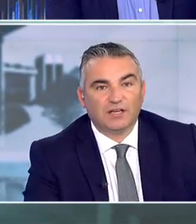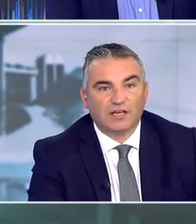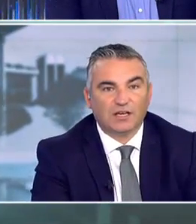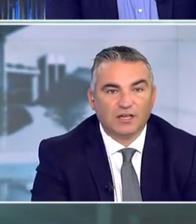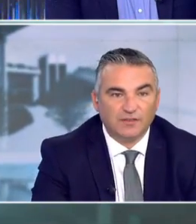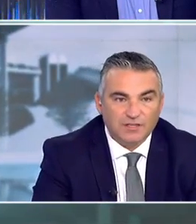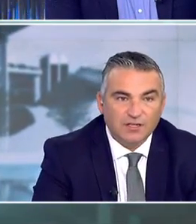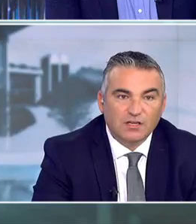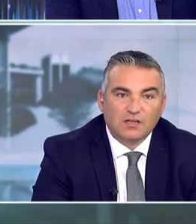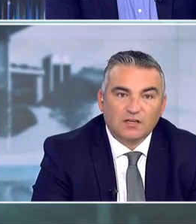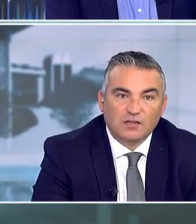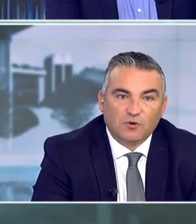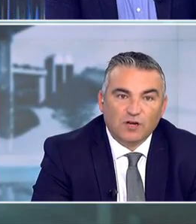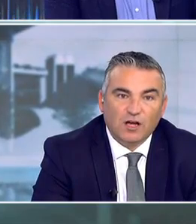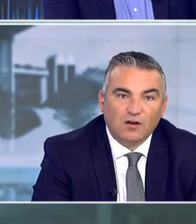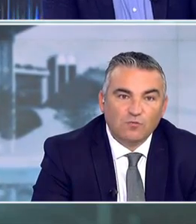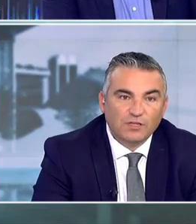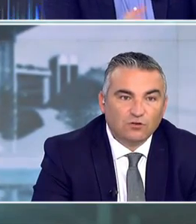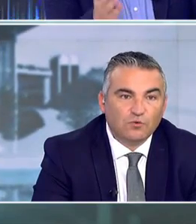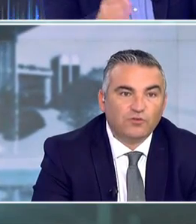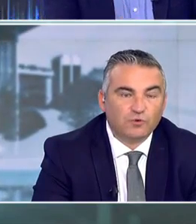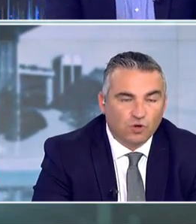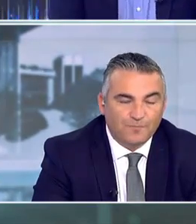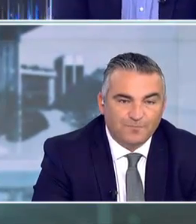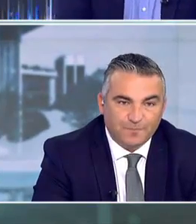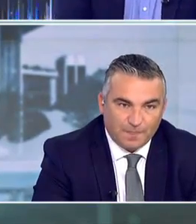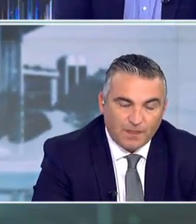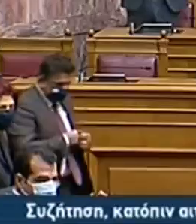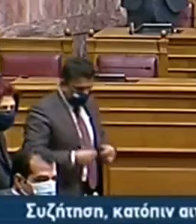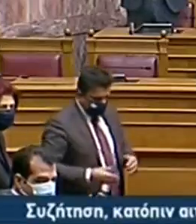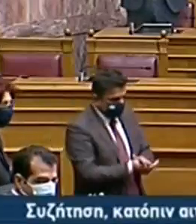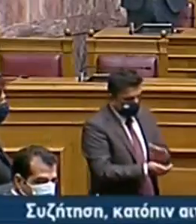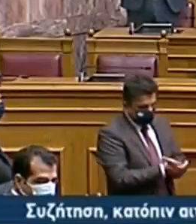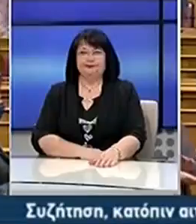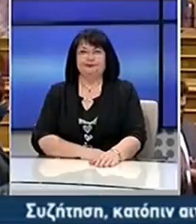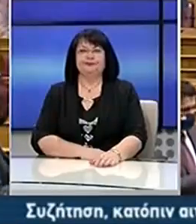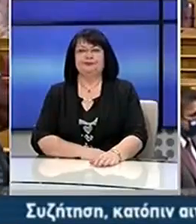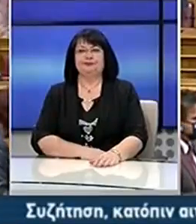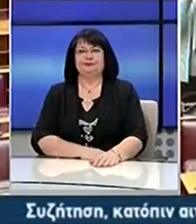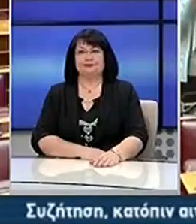ελήφθησαν εχθές. Λοιπόν, πάμε στον Πρωθυπουργό.